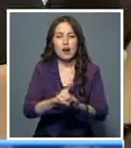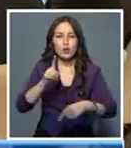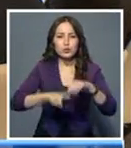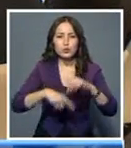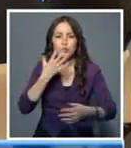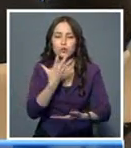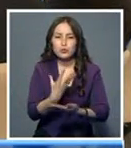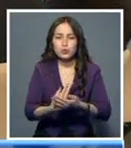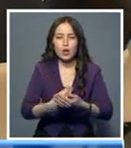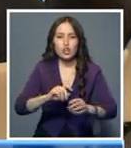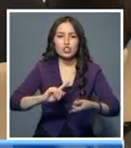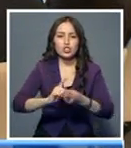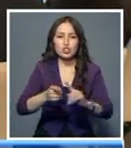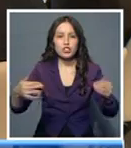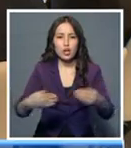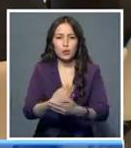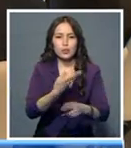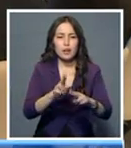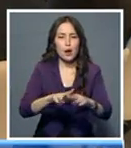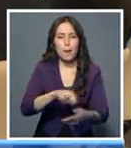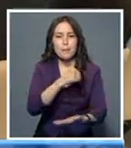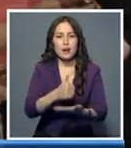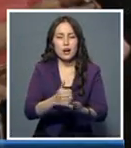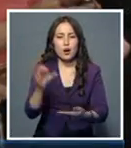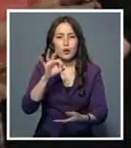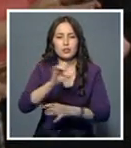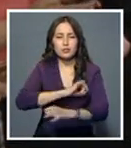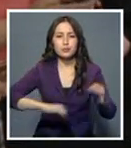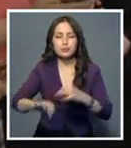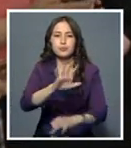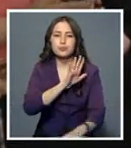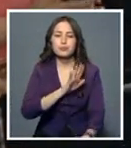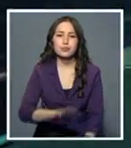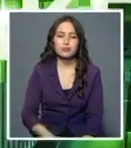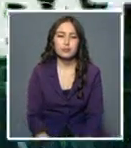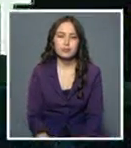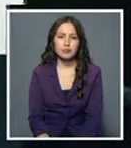жаңғыру еліміздің толыққанды кемелденуінің басты кепілі деп ой түйді.